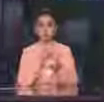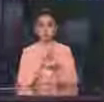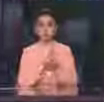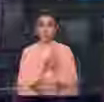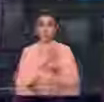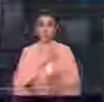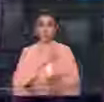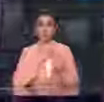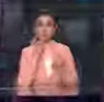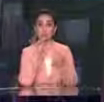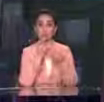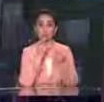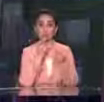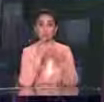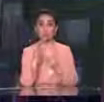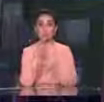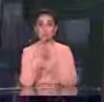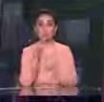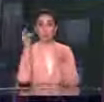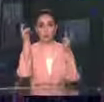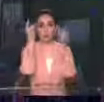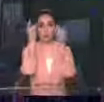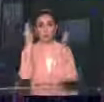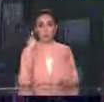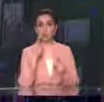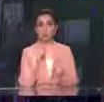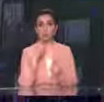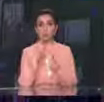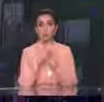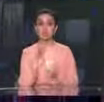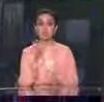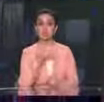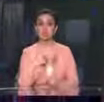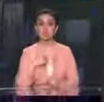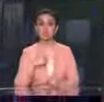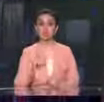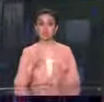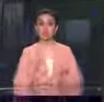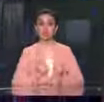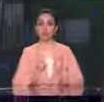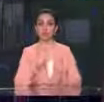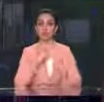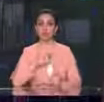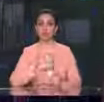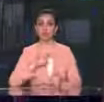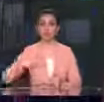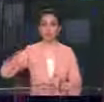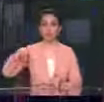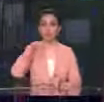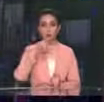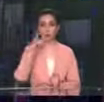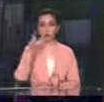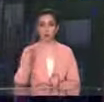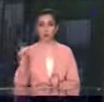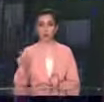цель это воспитание культуры речи тем самым мы уважаем себя мы уважаем окружающих нас